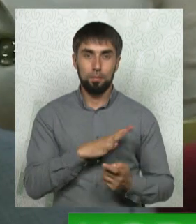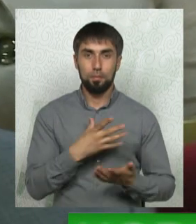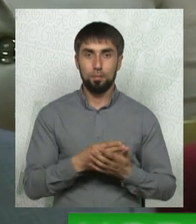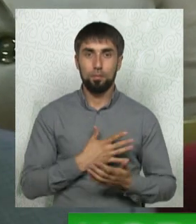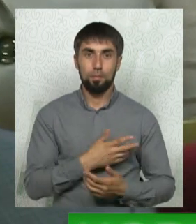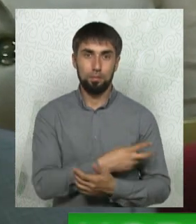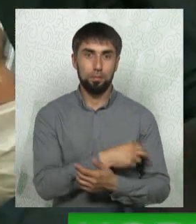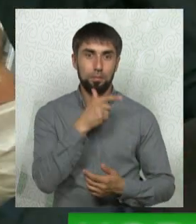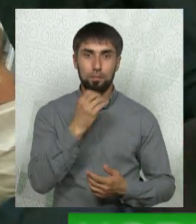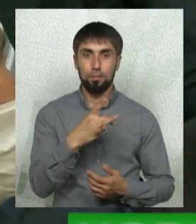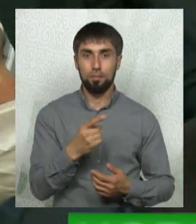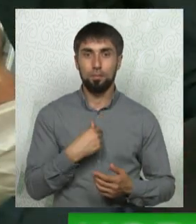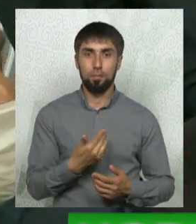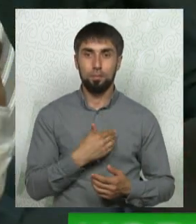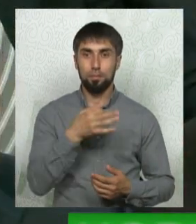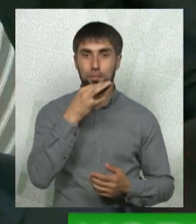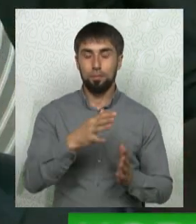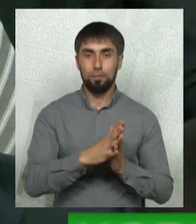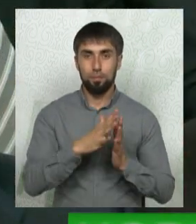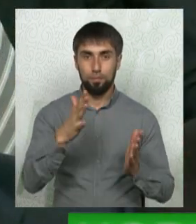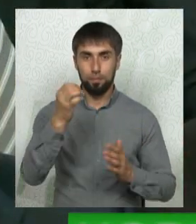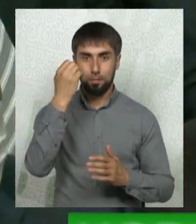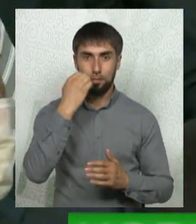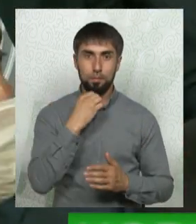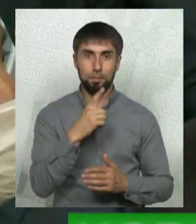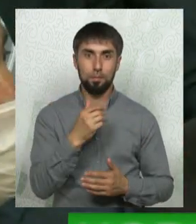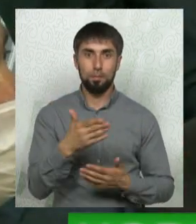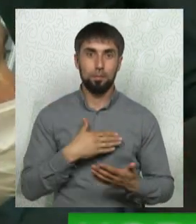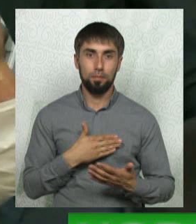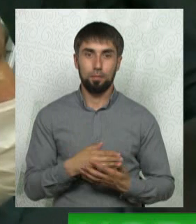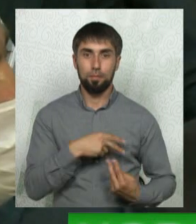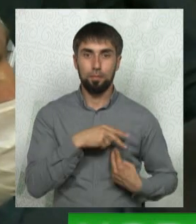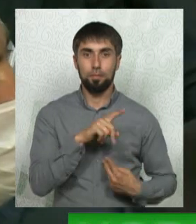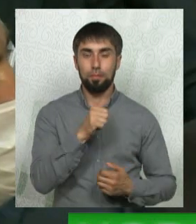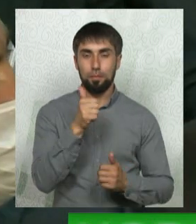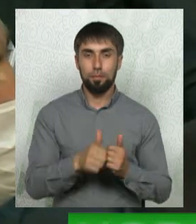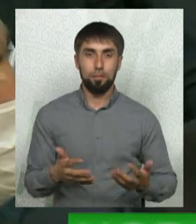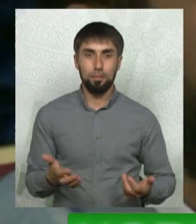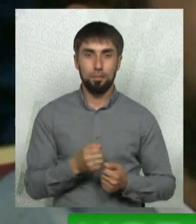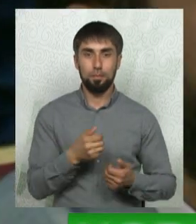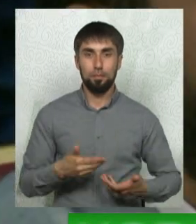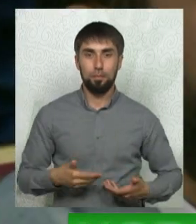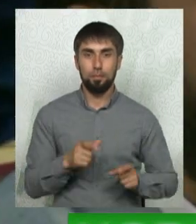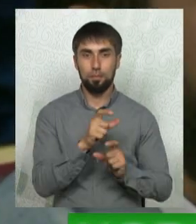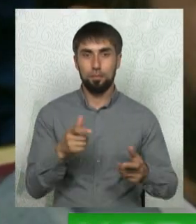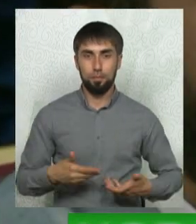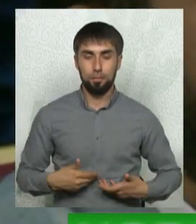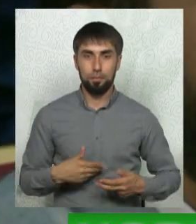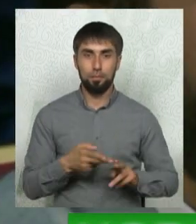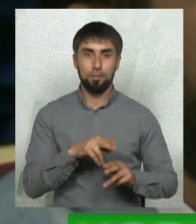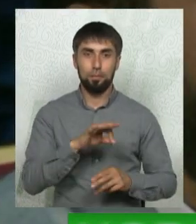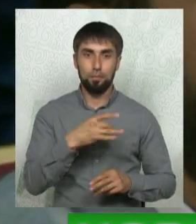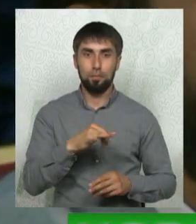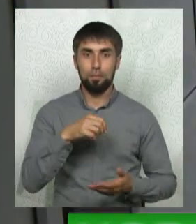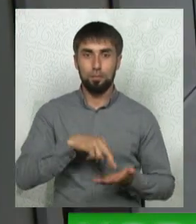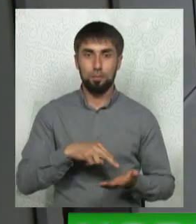медики, которым еще раз выражаю огромную благодарность за их самоотверженный труд, за каждую спасенную человеческую жизнь, порой ценой